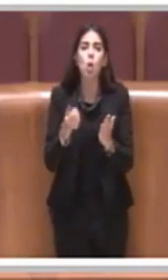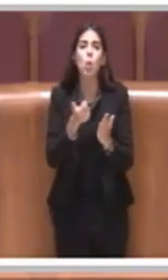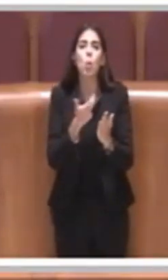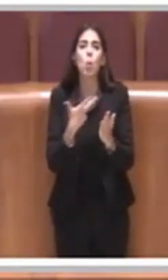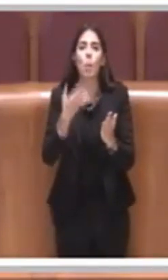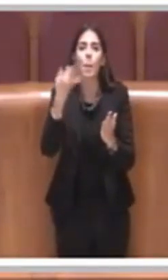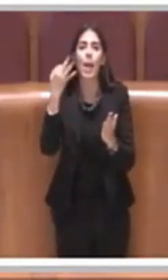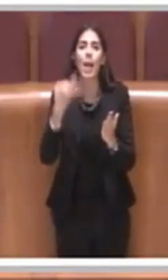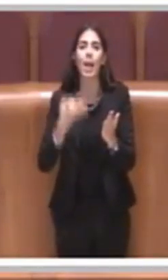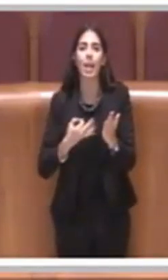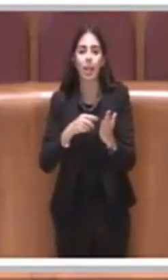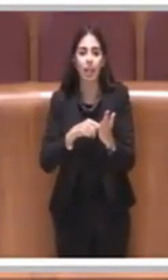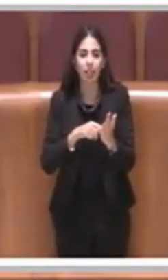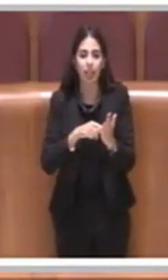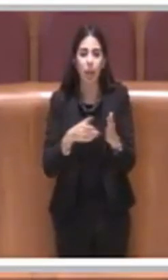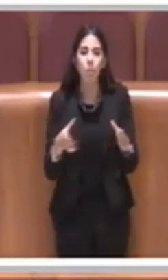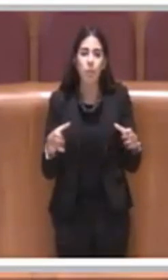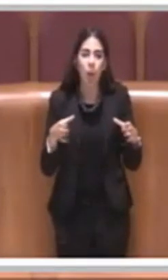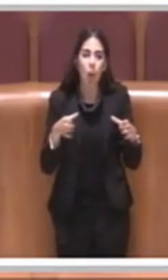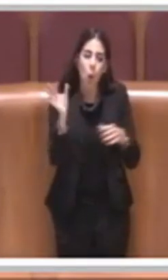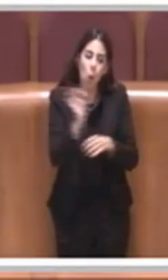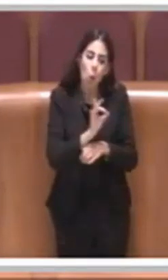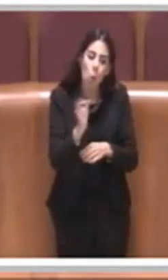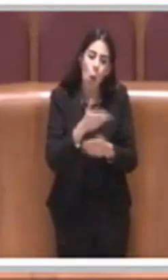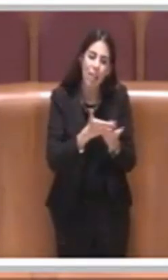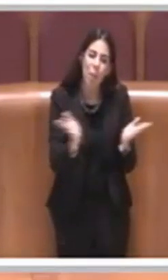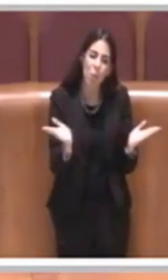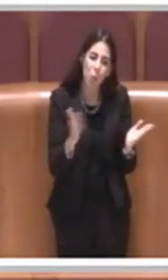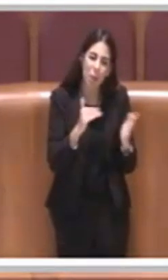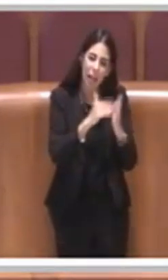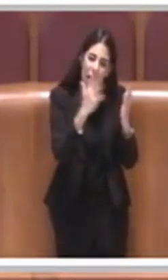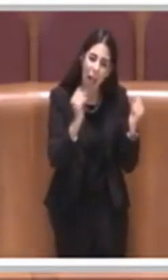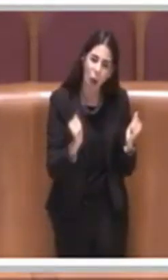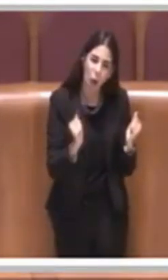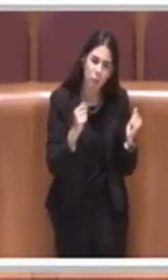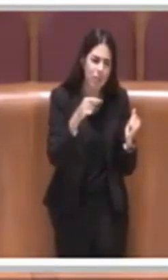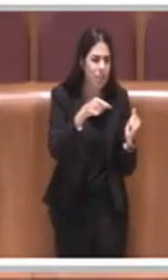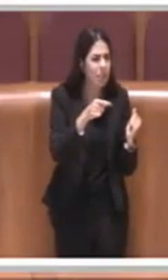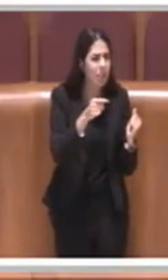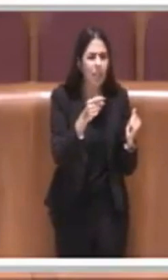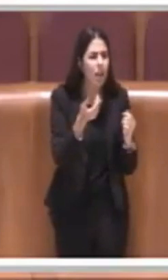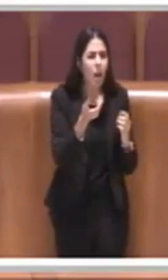quanto della quota pubblica di housing deve essere destinato ai